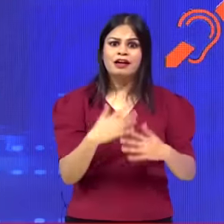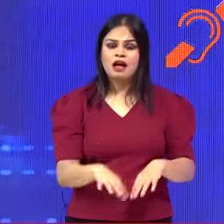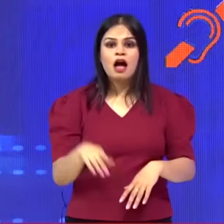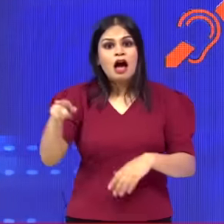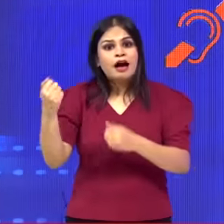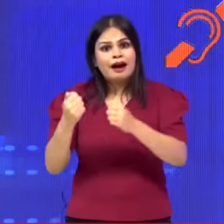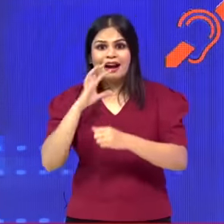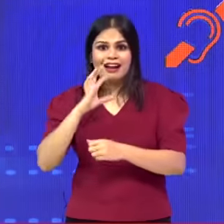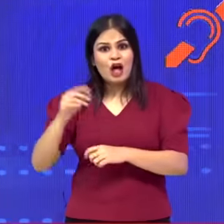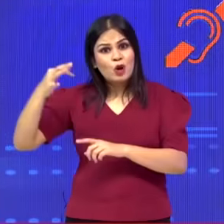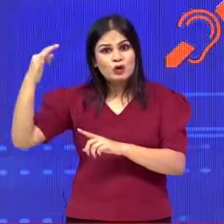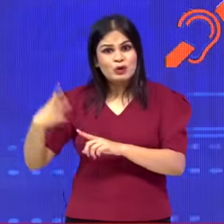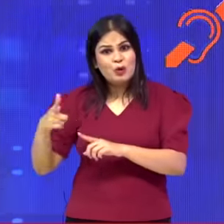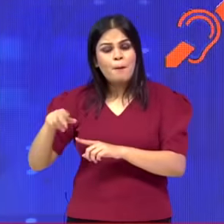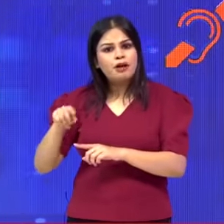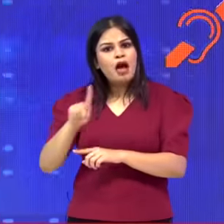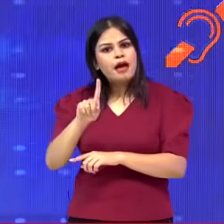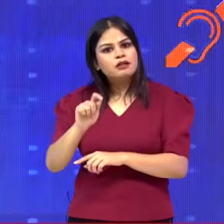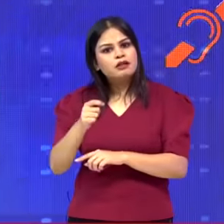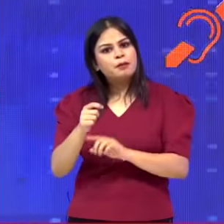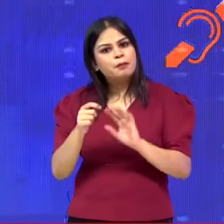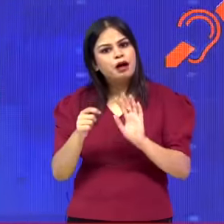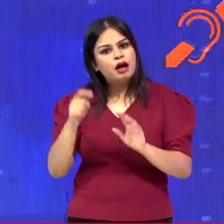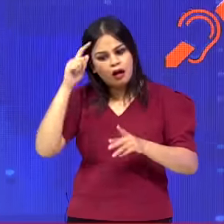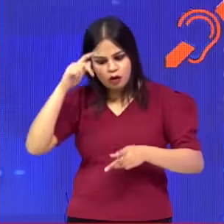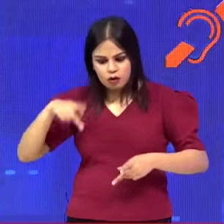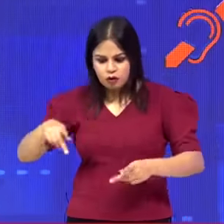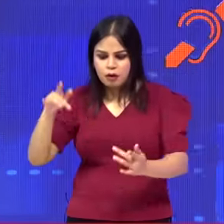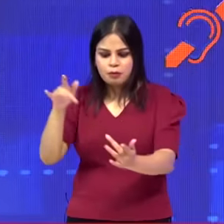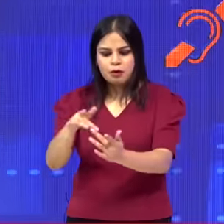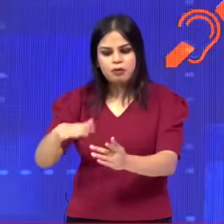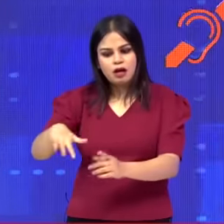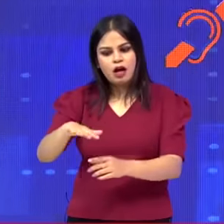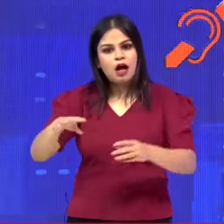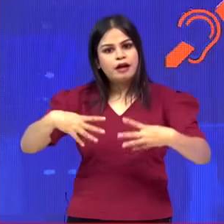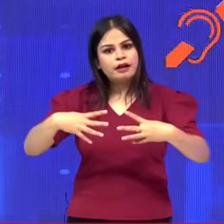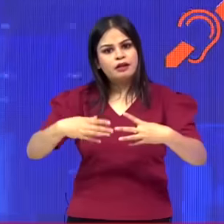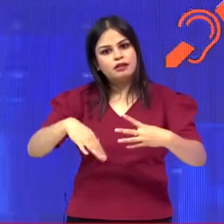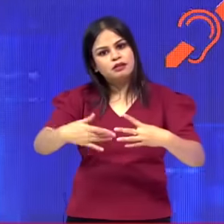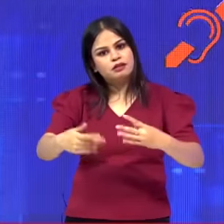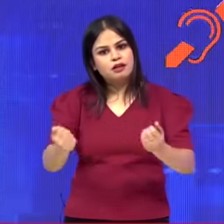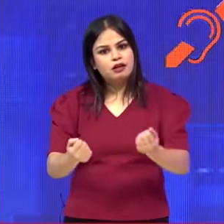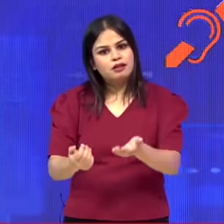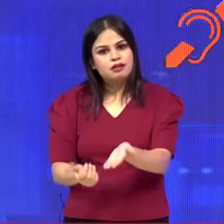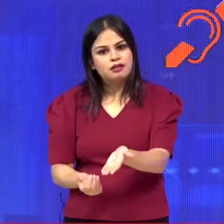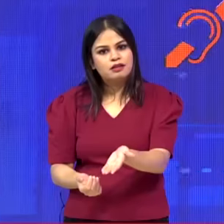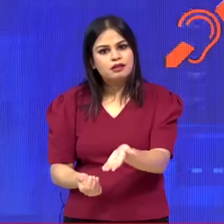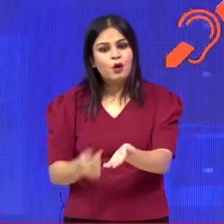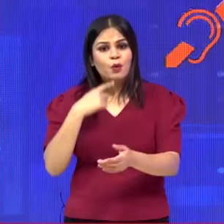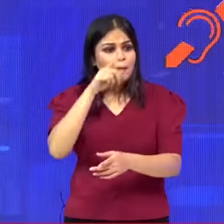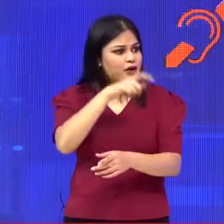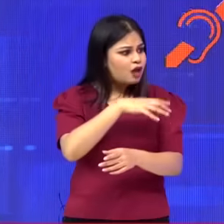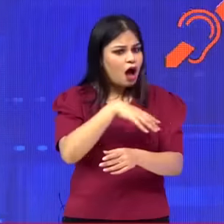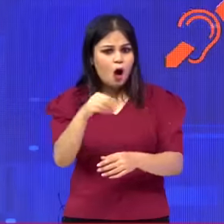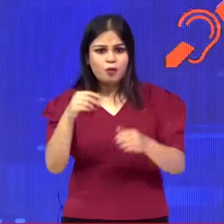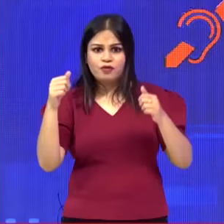साथ आती हैं, बैंडस्टैंड के बीच रास्ते पर वो गाड़ी पार्क है हमारे गेट के सामने, ना कोई बाहर जाए ना